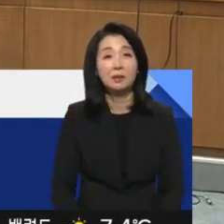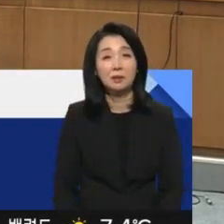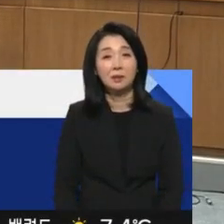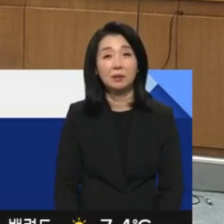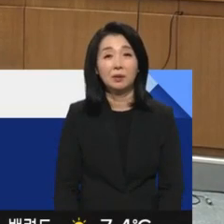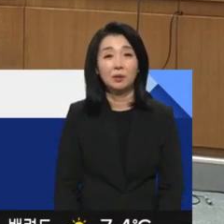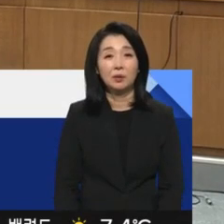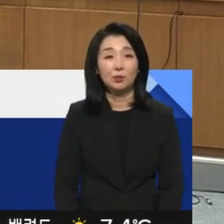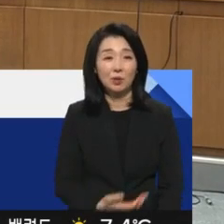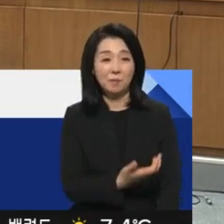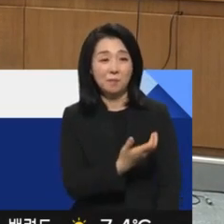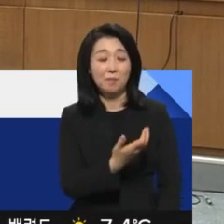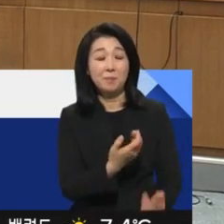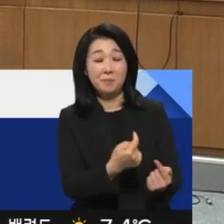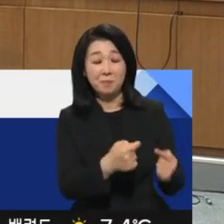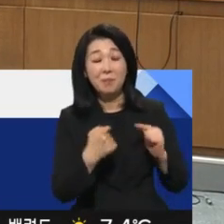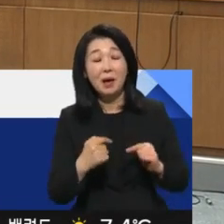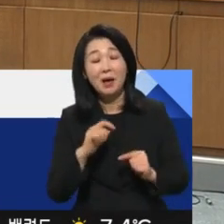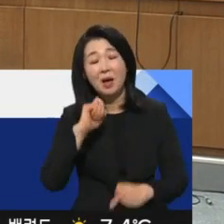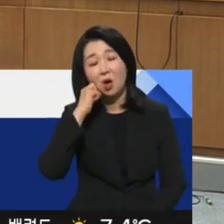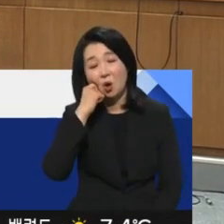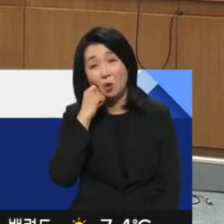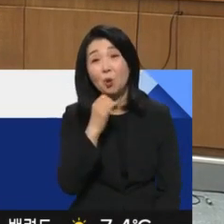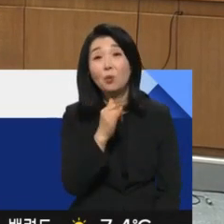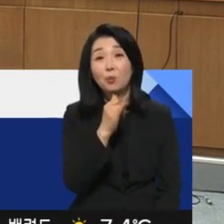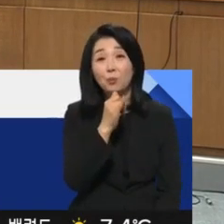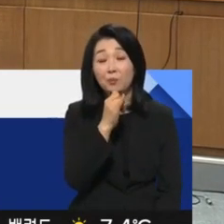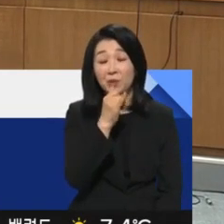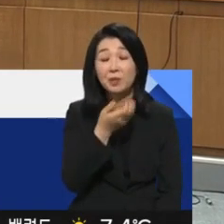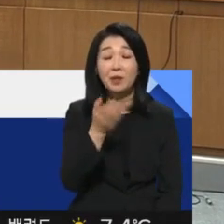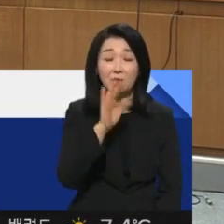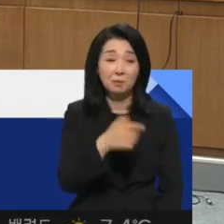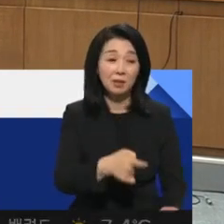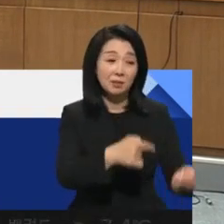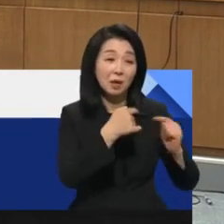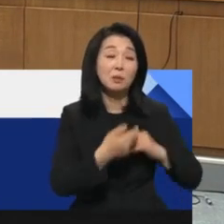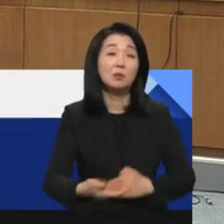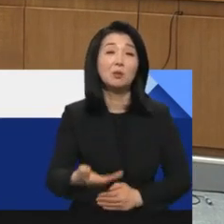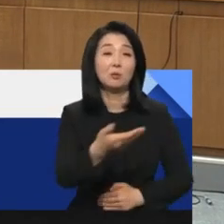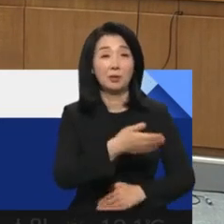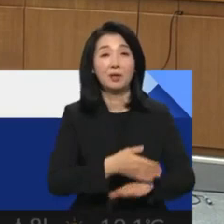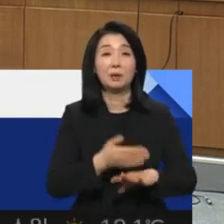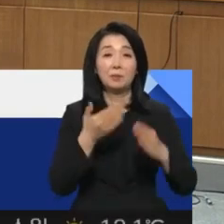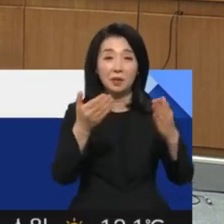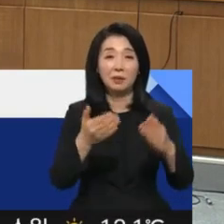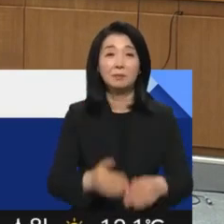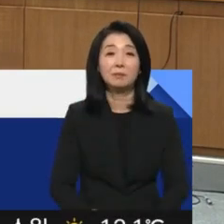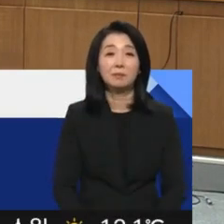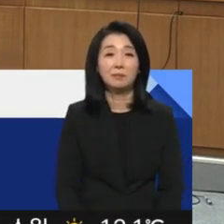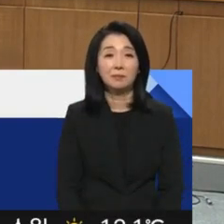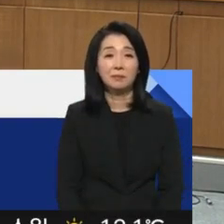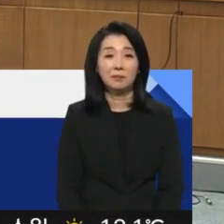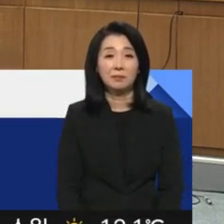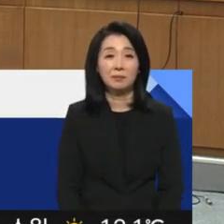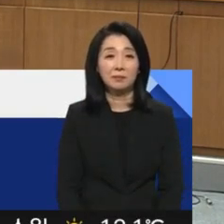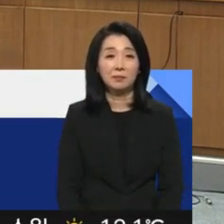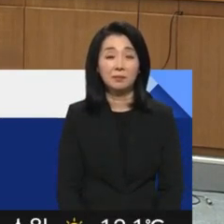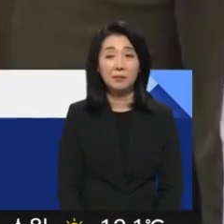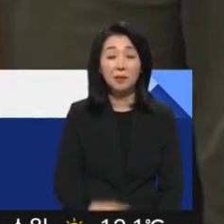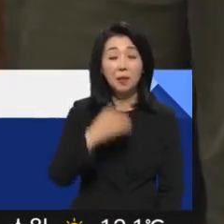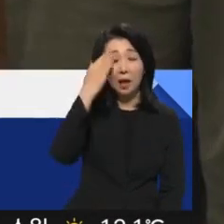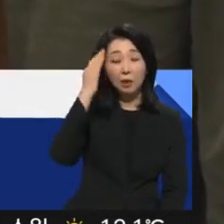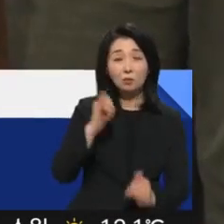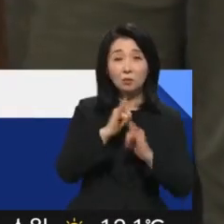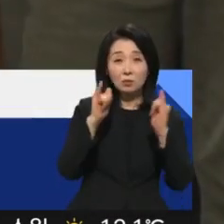용기를내어이 자리에 나와주신 유가족 생존자 분들과 지역상인 여러분께도 진심을 다해 경의를 표합니다 우리 사회에